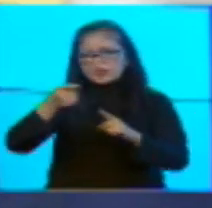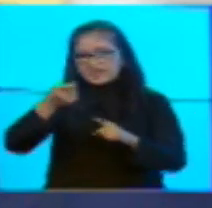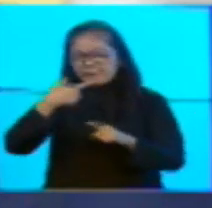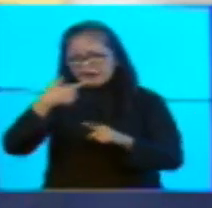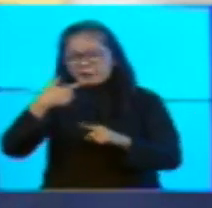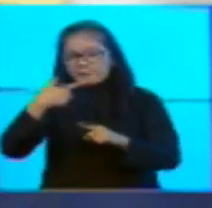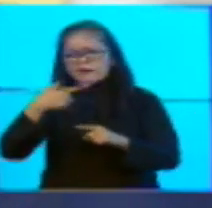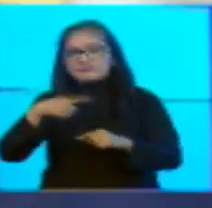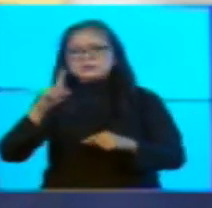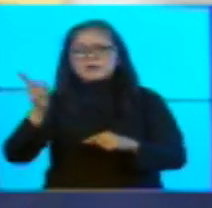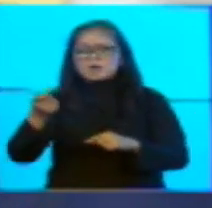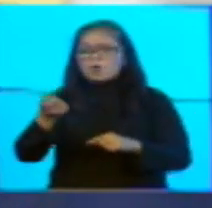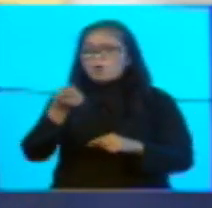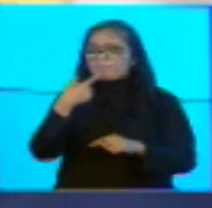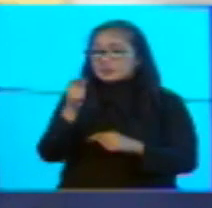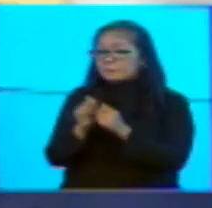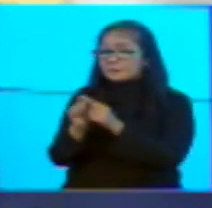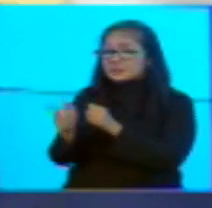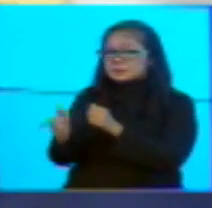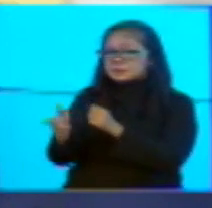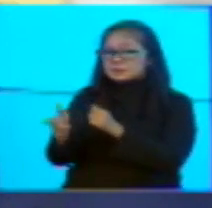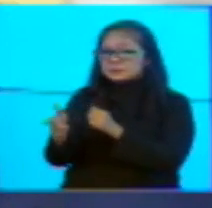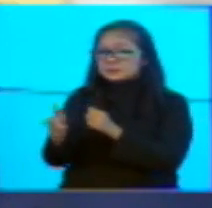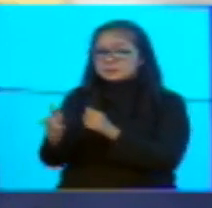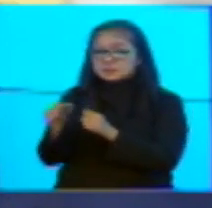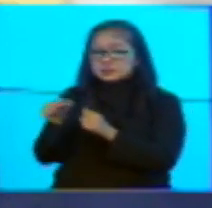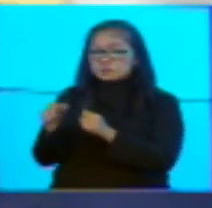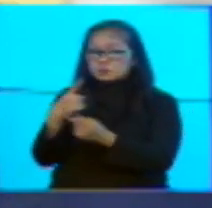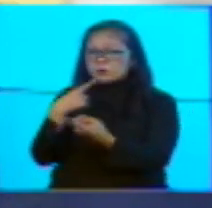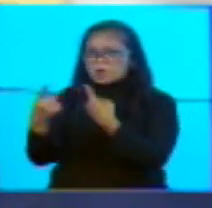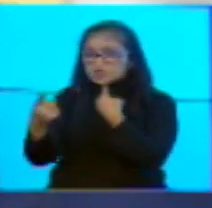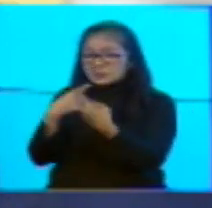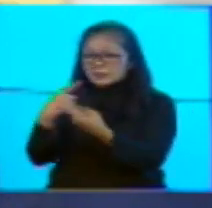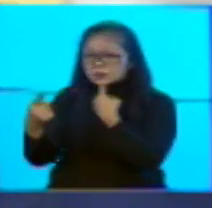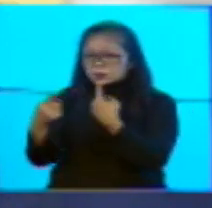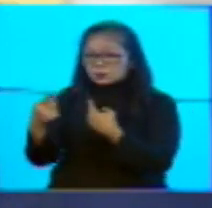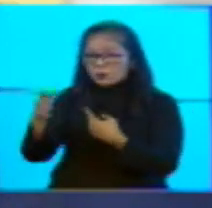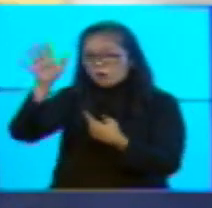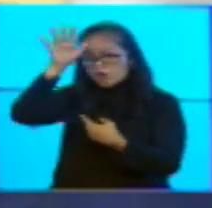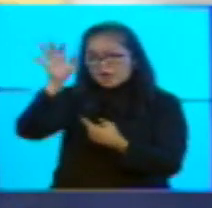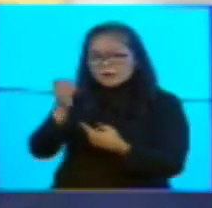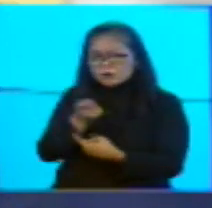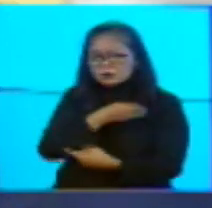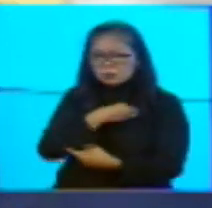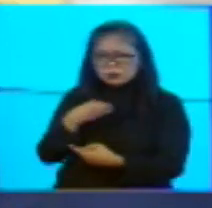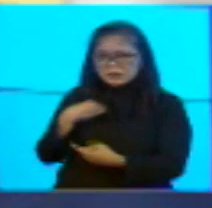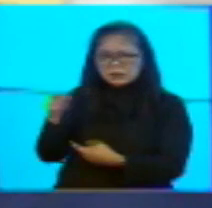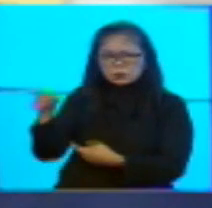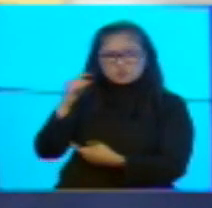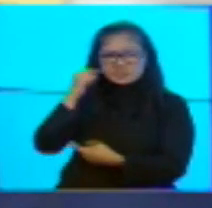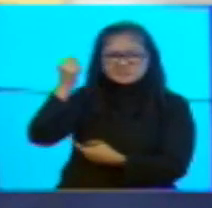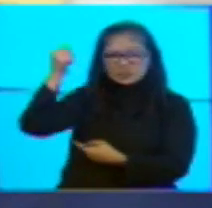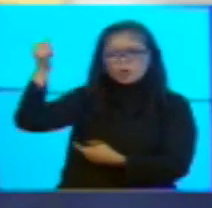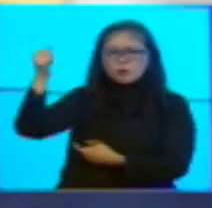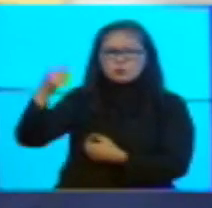dari tenaga kesehatan yang memang berwenang itu mempunyai resiko terhadap yang menggunakan itu sendiri. Sehingga mohon semua pihak